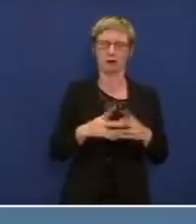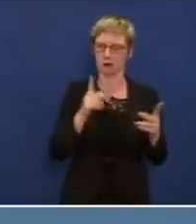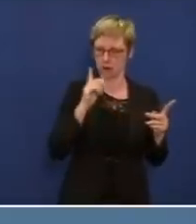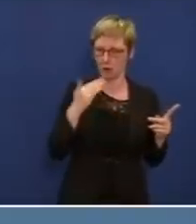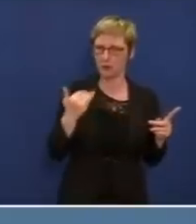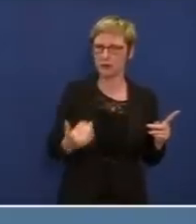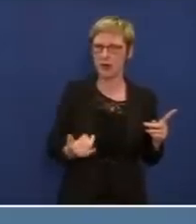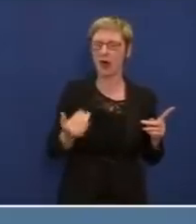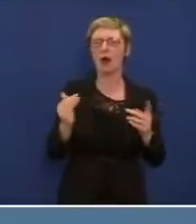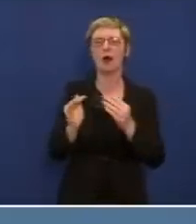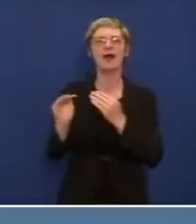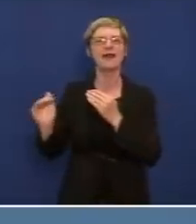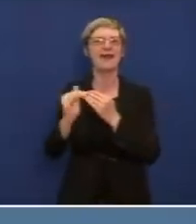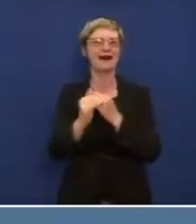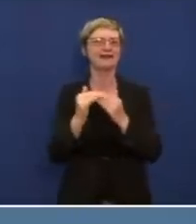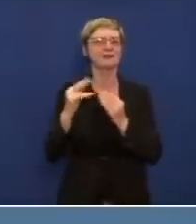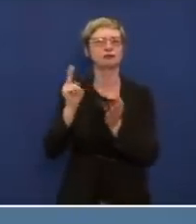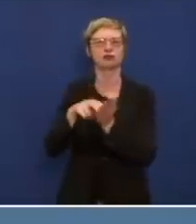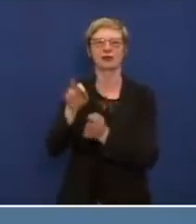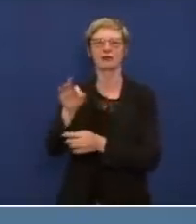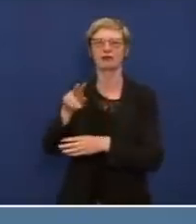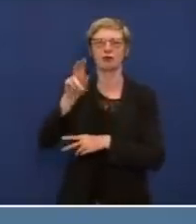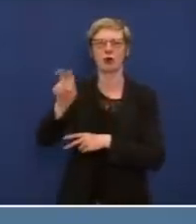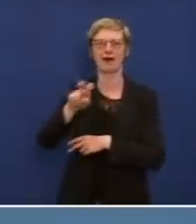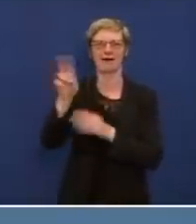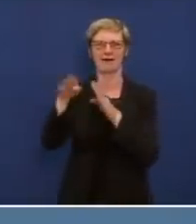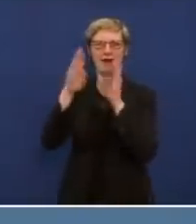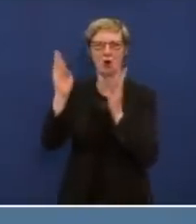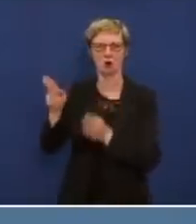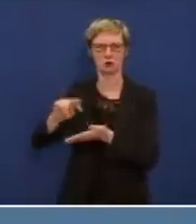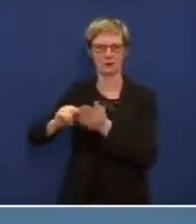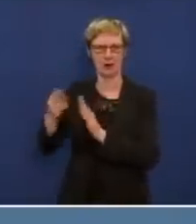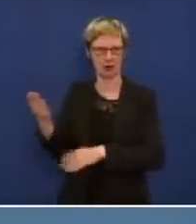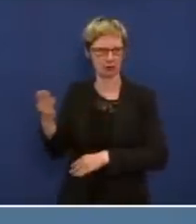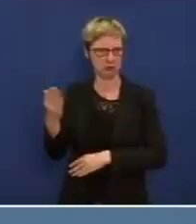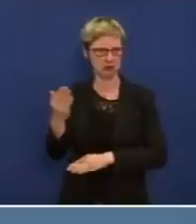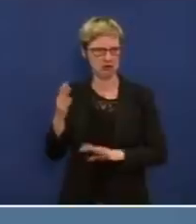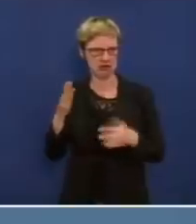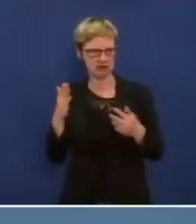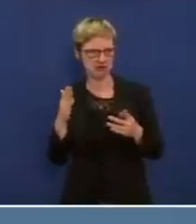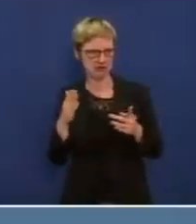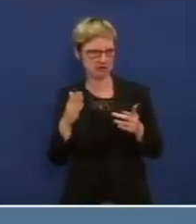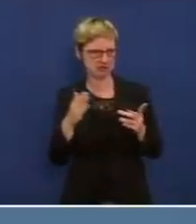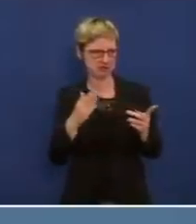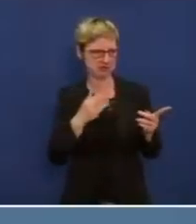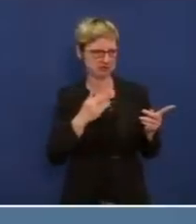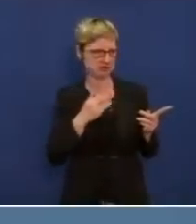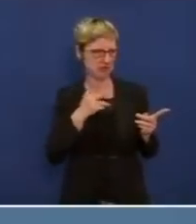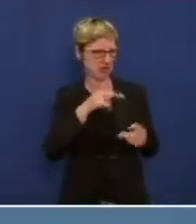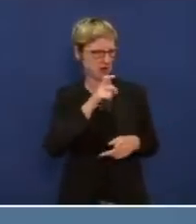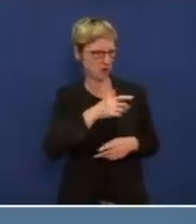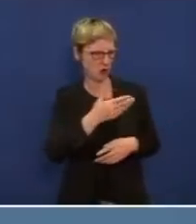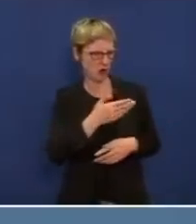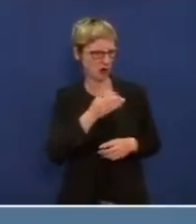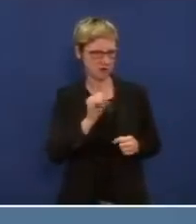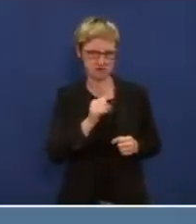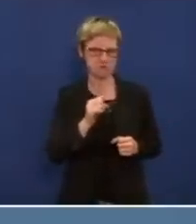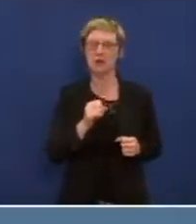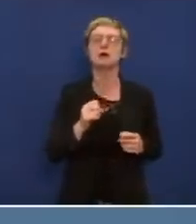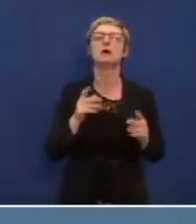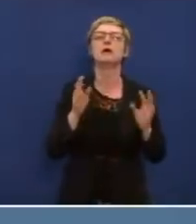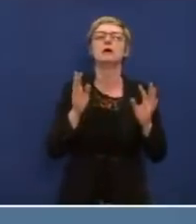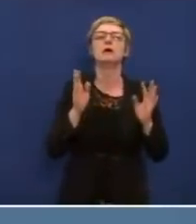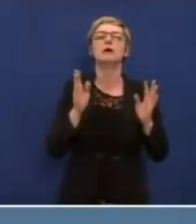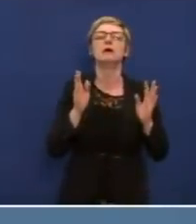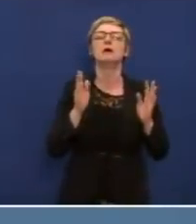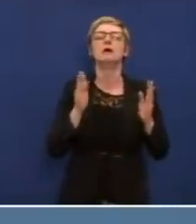die Länder ja für die Krankenhausplanung zuständig sind. Ich weiß nicht, gegebenenfalls, ob Sie da ergänzen können. Es ist ja so,